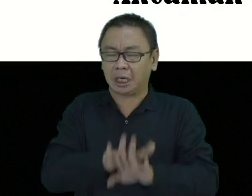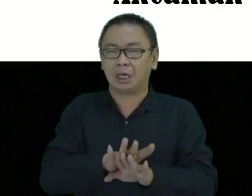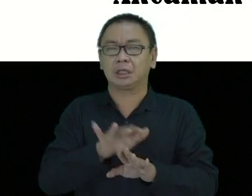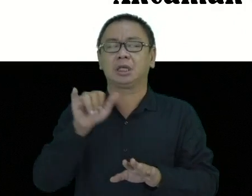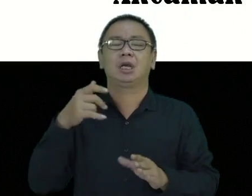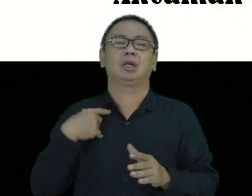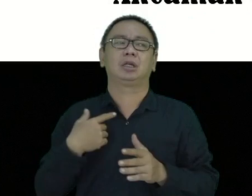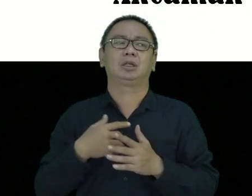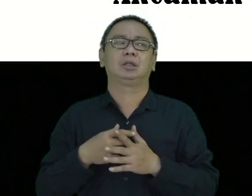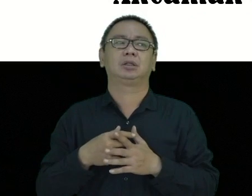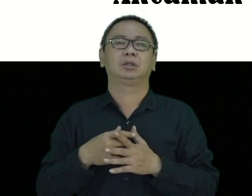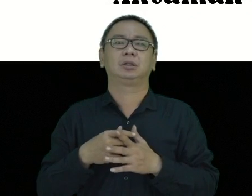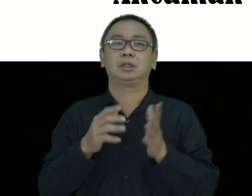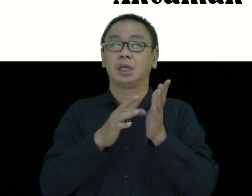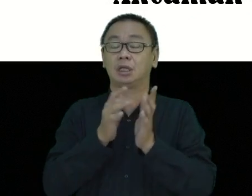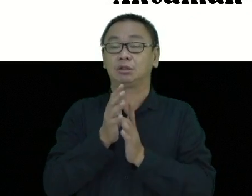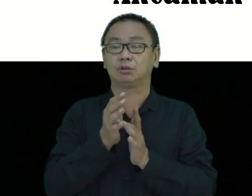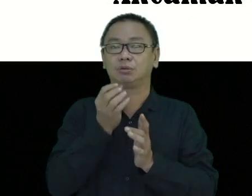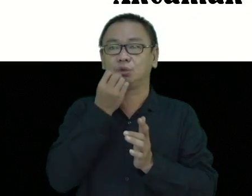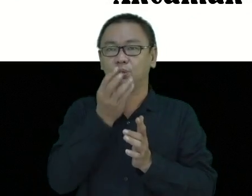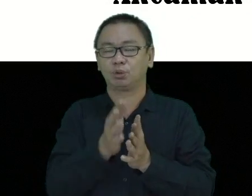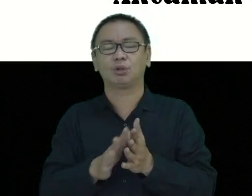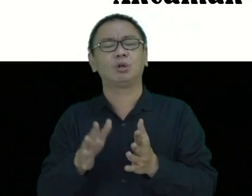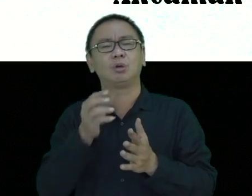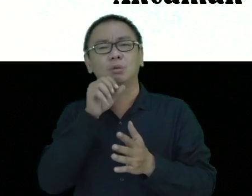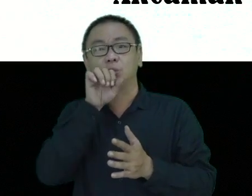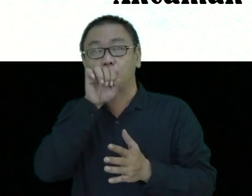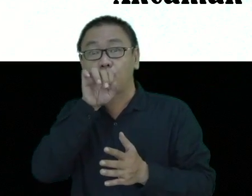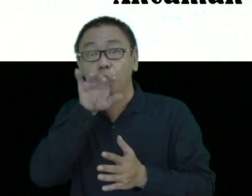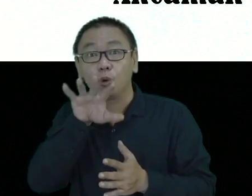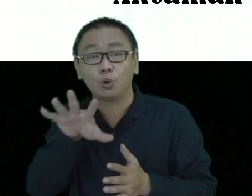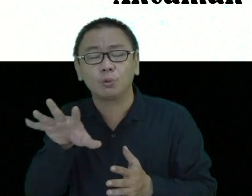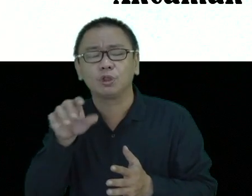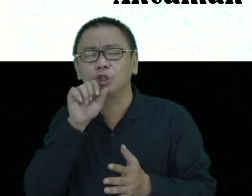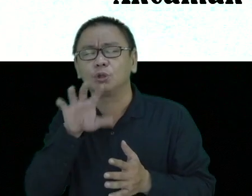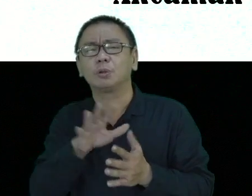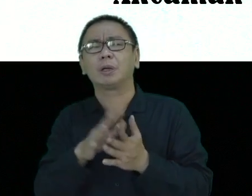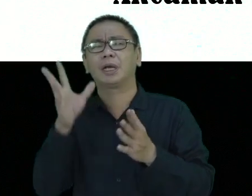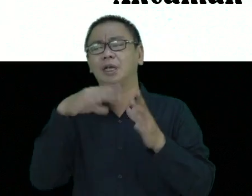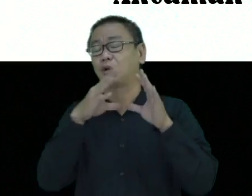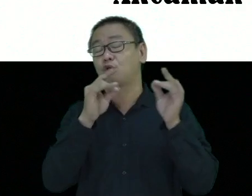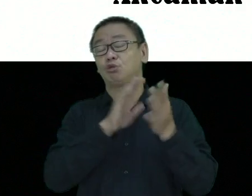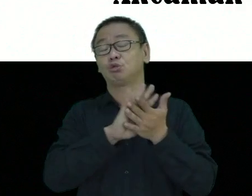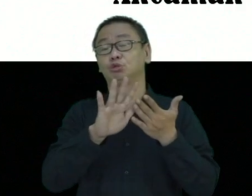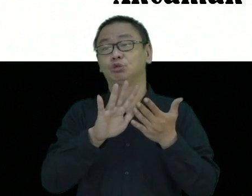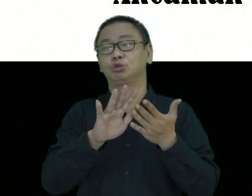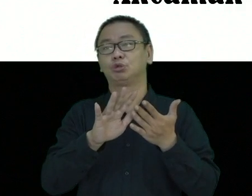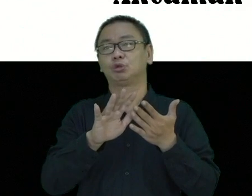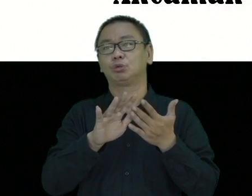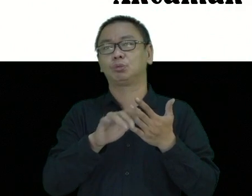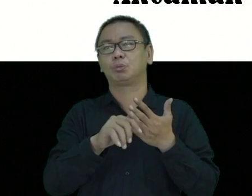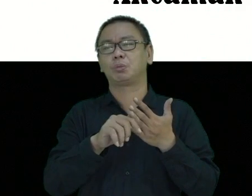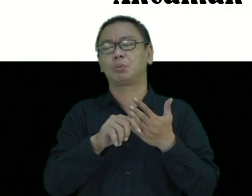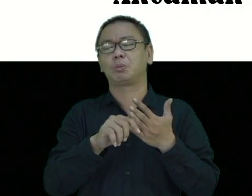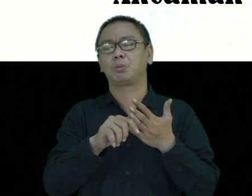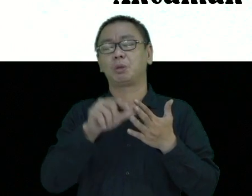Yesus menghembuskan mereka dengan Roh Kudus, kita menjadi teringat ketika manusia pertama diciptakan.